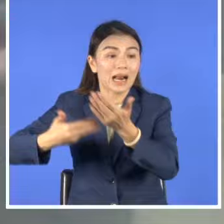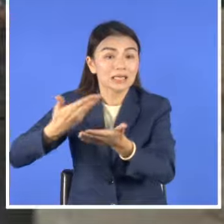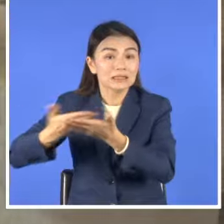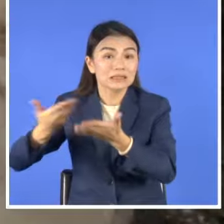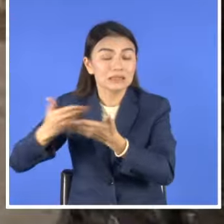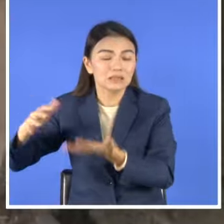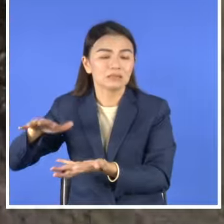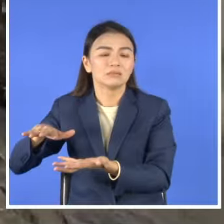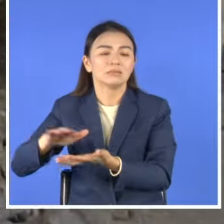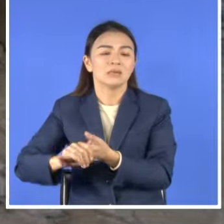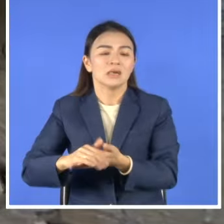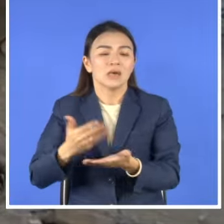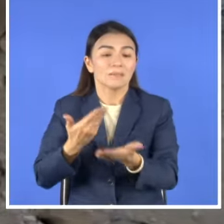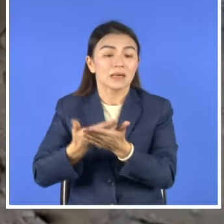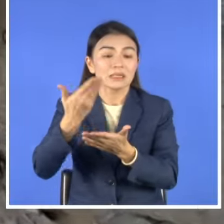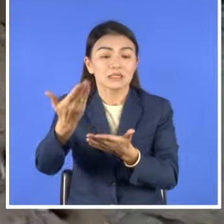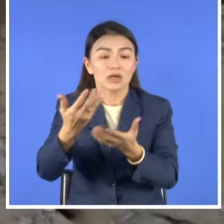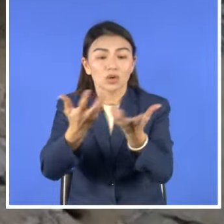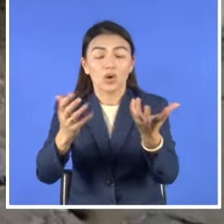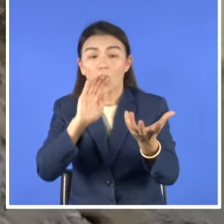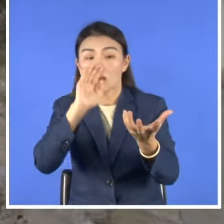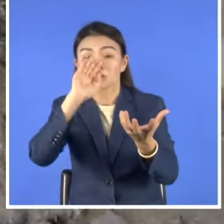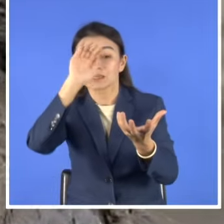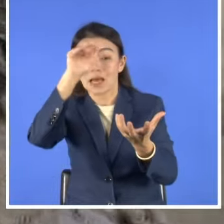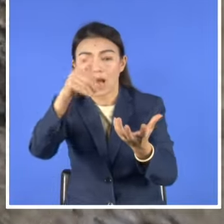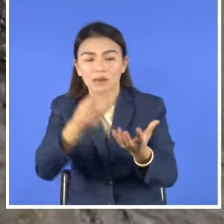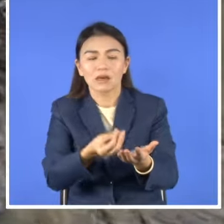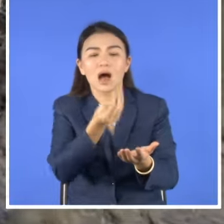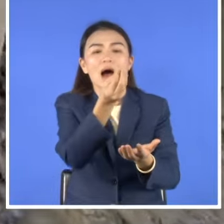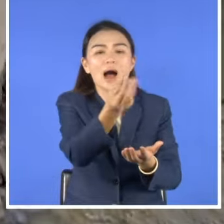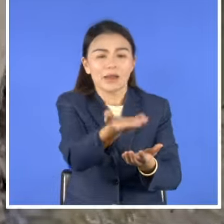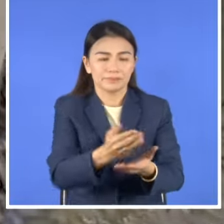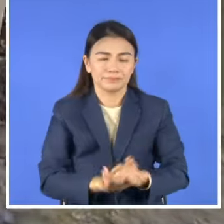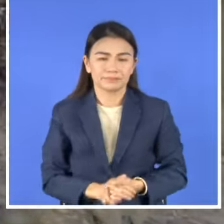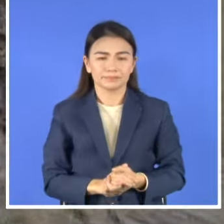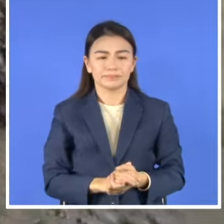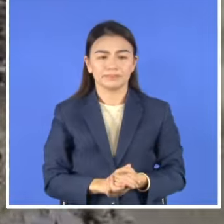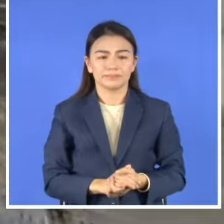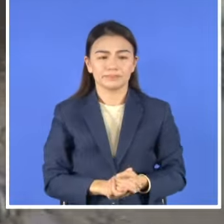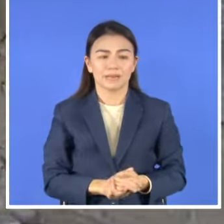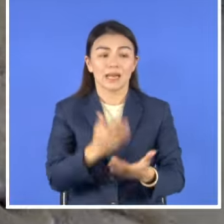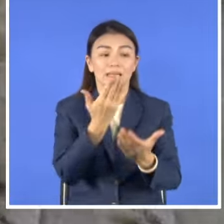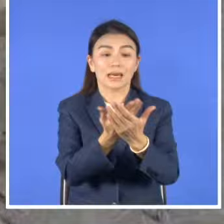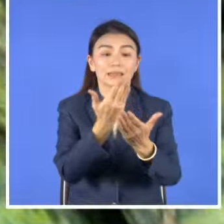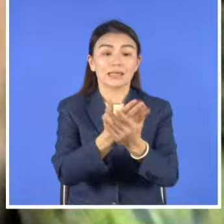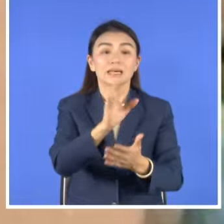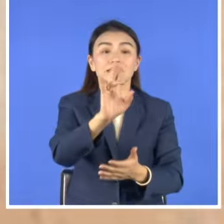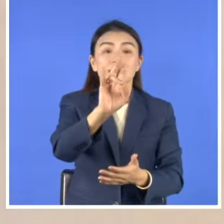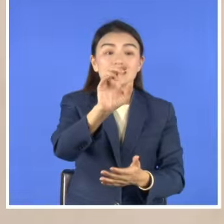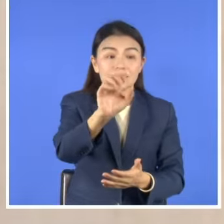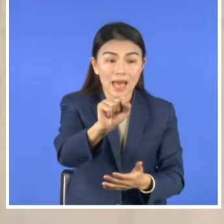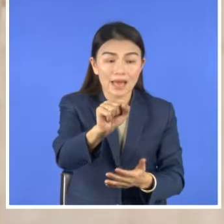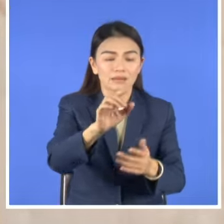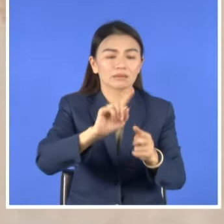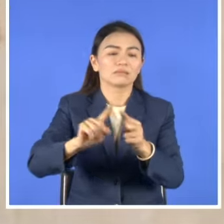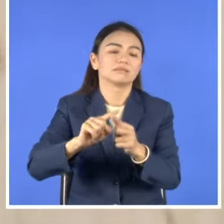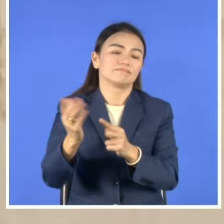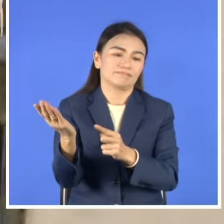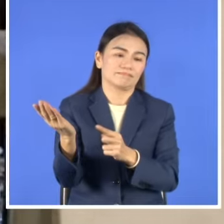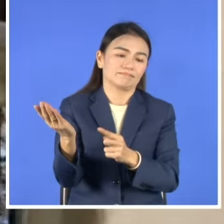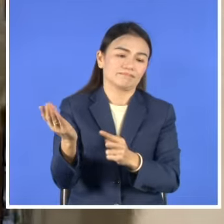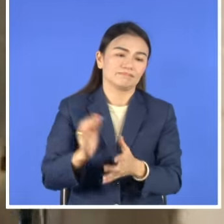เขาก็ไปซื้ออาหารช้างมาแล้วก็มาบริจาคสมทบด้วยนะคะก็ประมาณสัก 700,000บาทแล้วก็จะมีเงินด้วยคุณผู้ชมมีเงิน